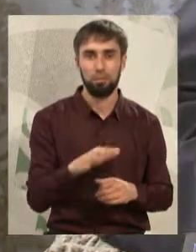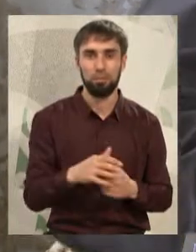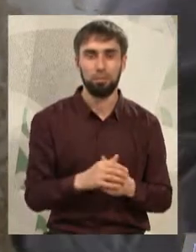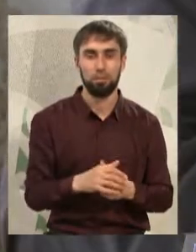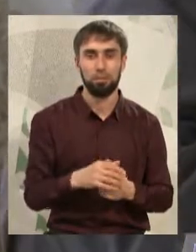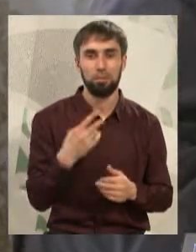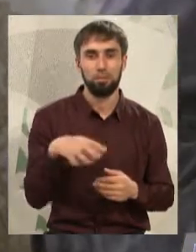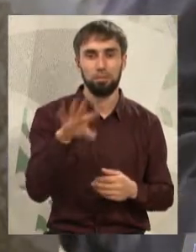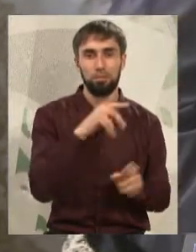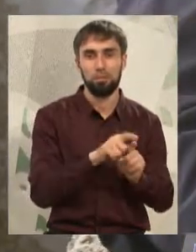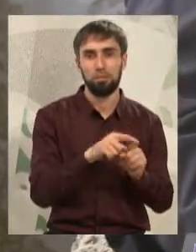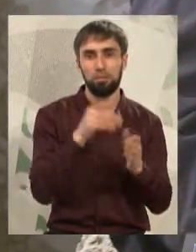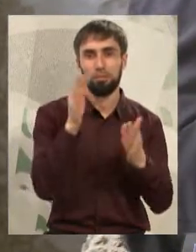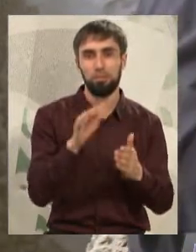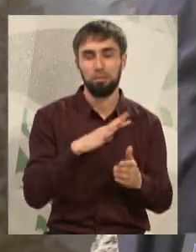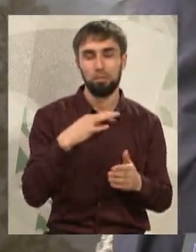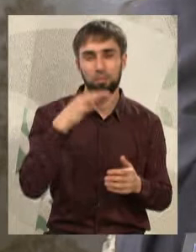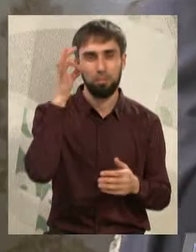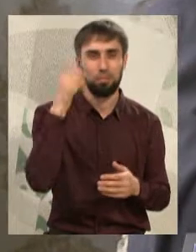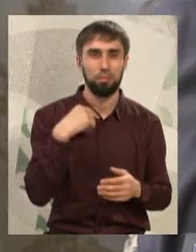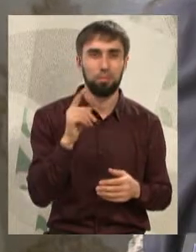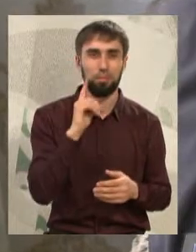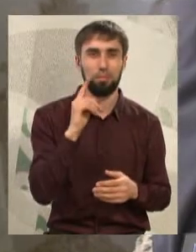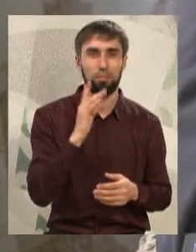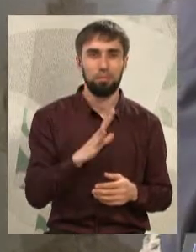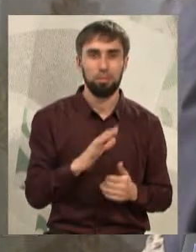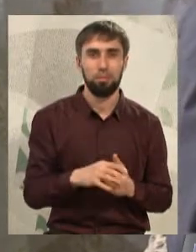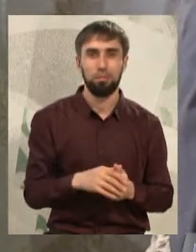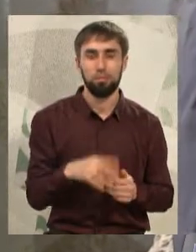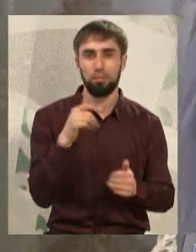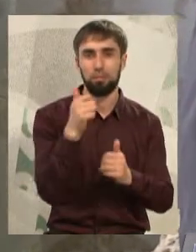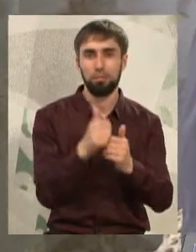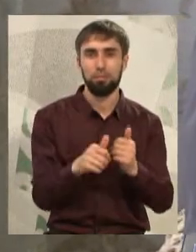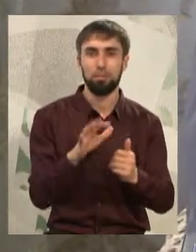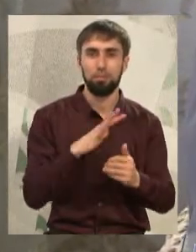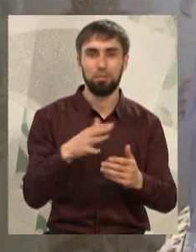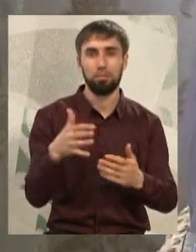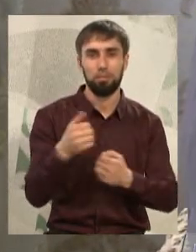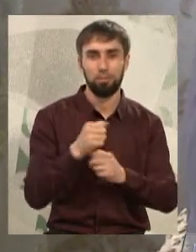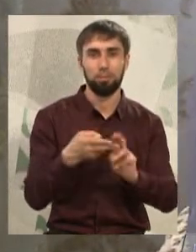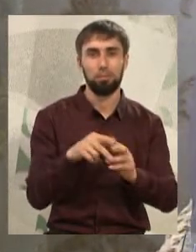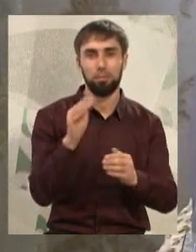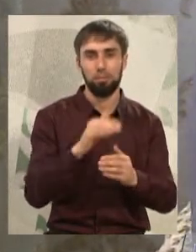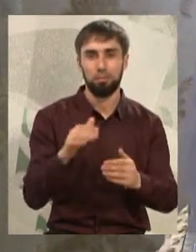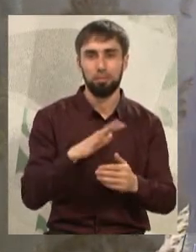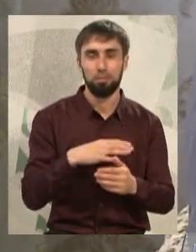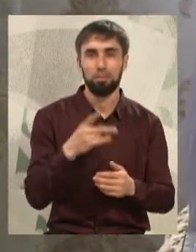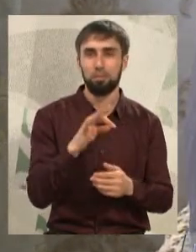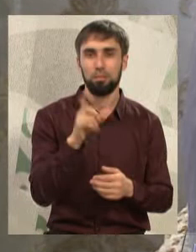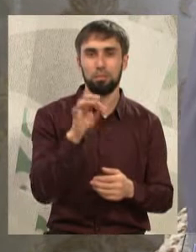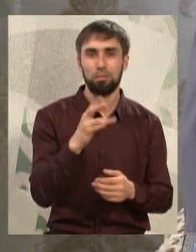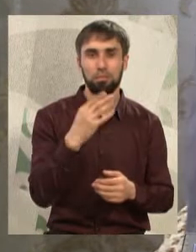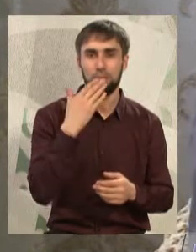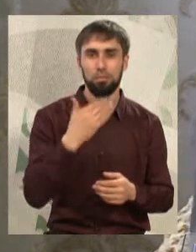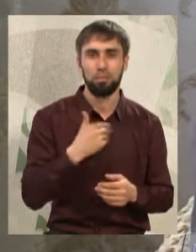хорошо отзываются. Я как молодой помню, все время принимал нас, ласкал нас. Ну, вообще не любил.